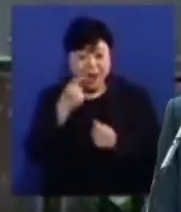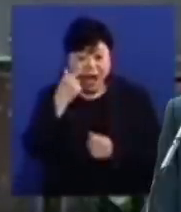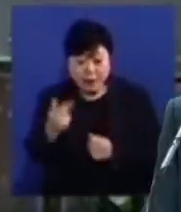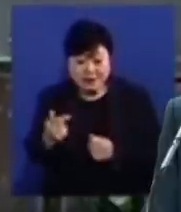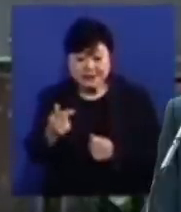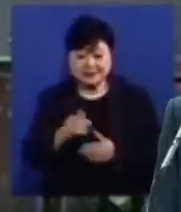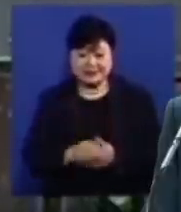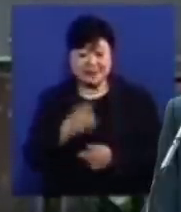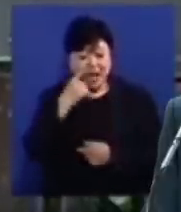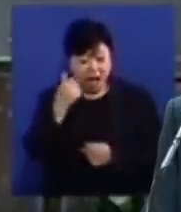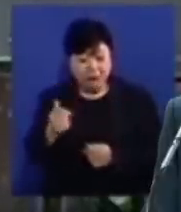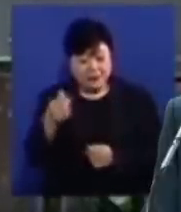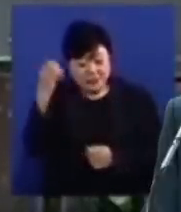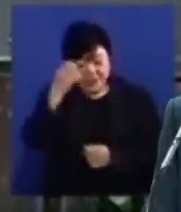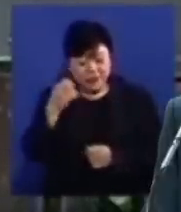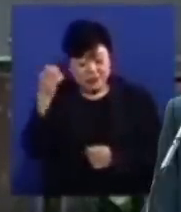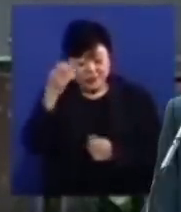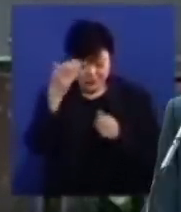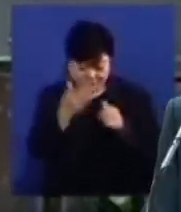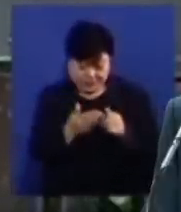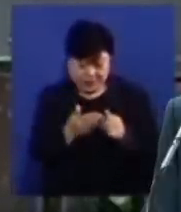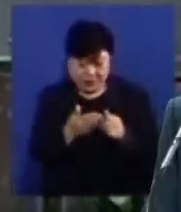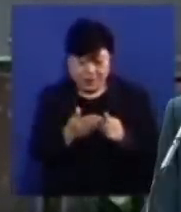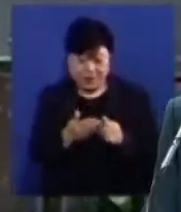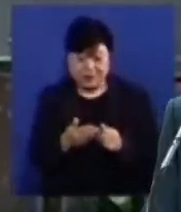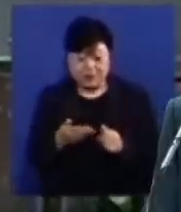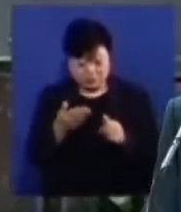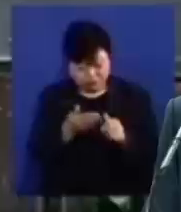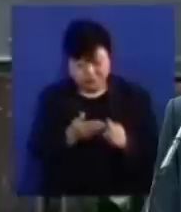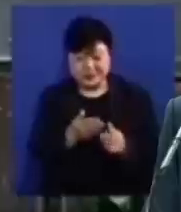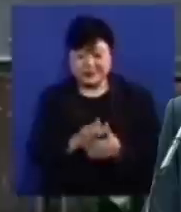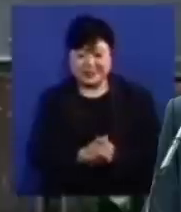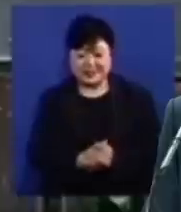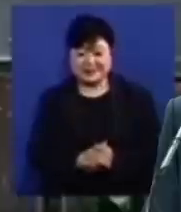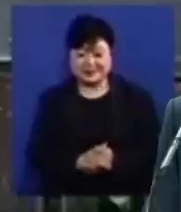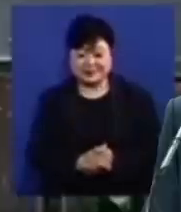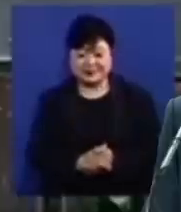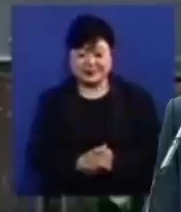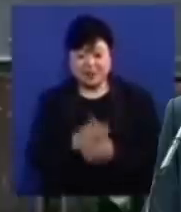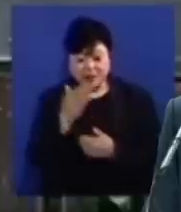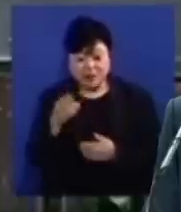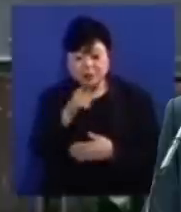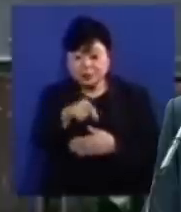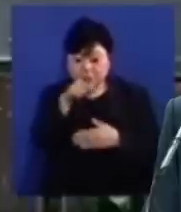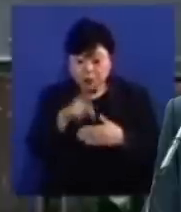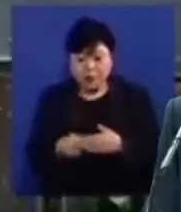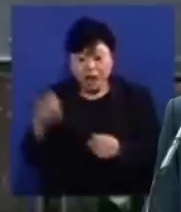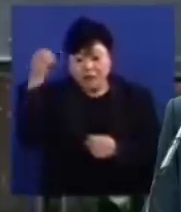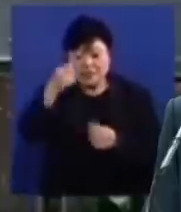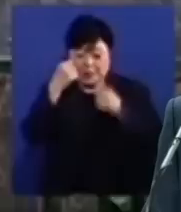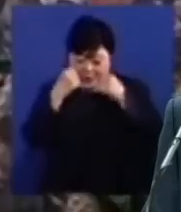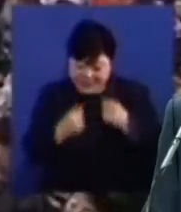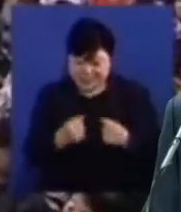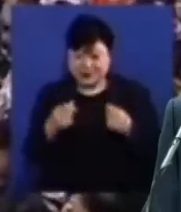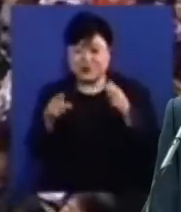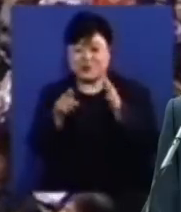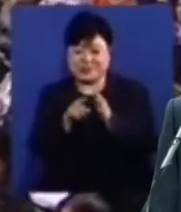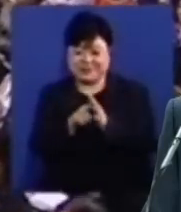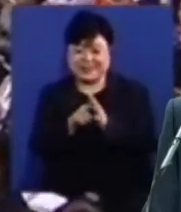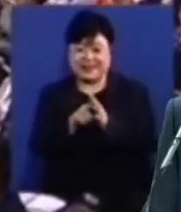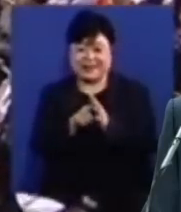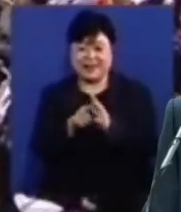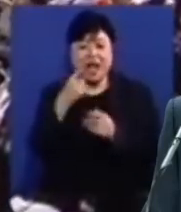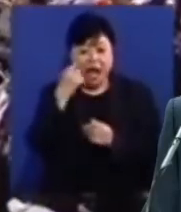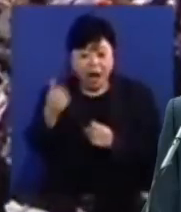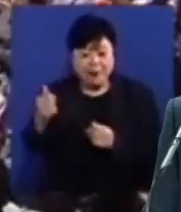아버지가 아버지의 영인 성령을 우리에게 주신 것입니다. 네. 여러분 속에는 다 성령이 계셔요.